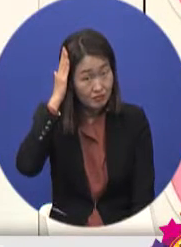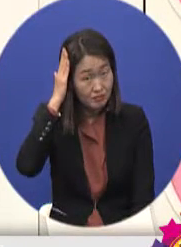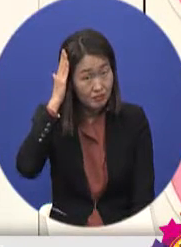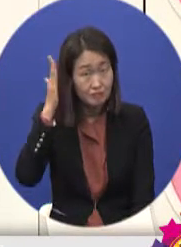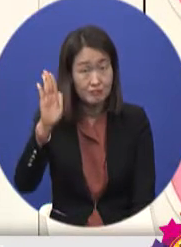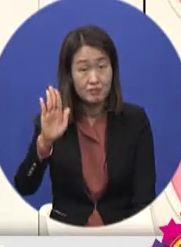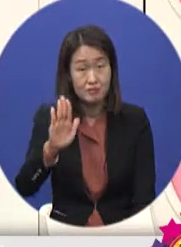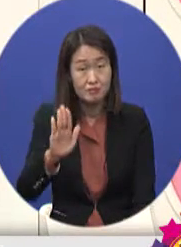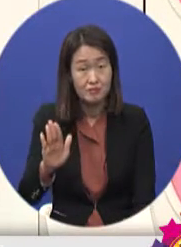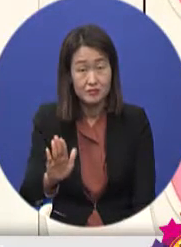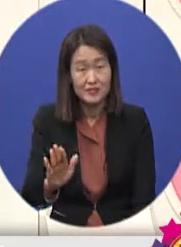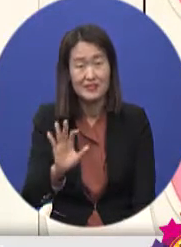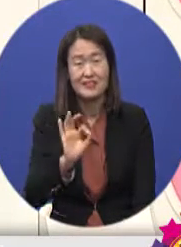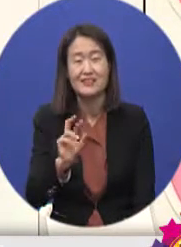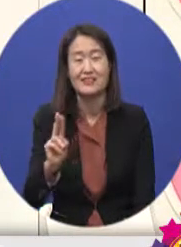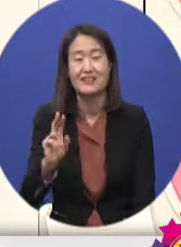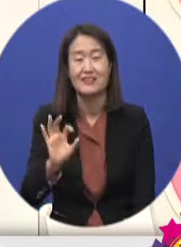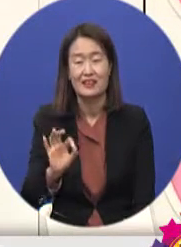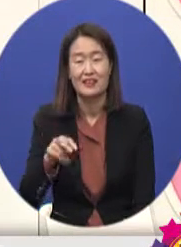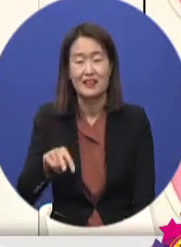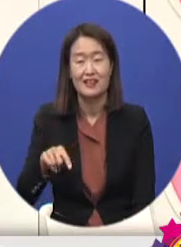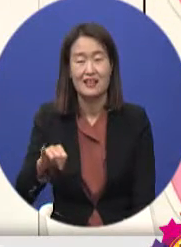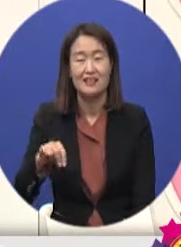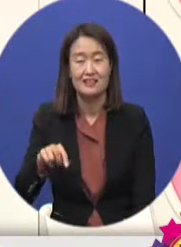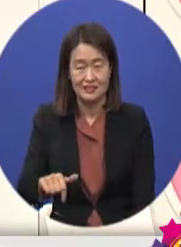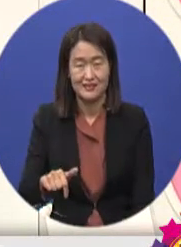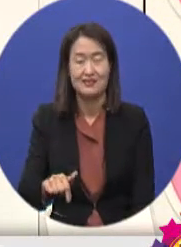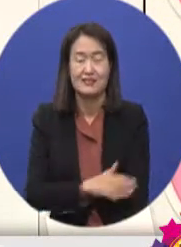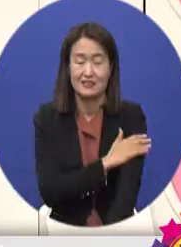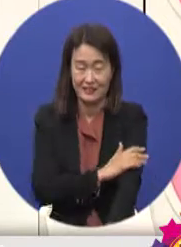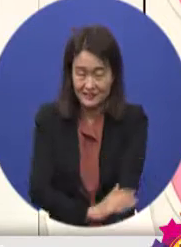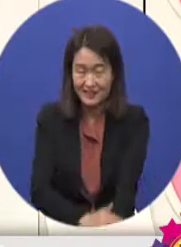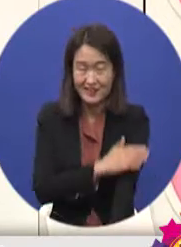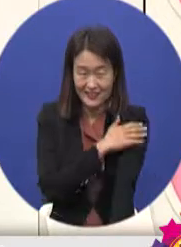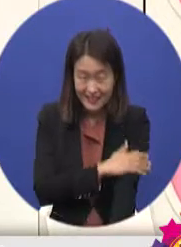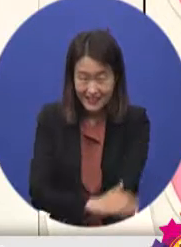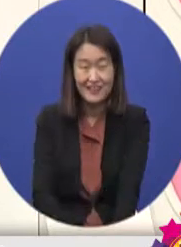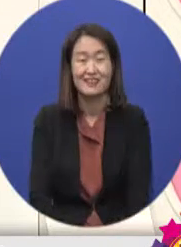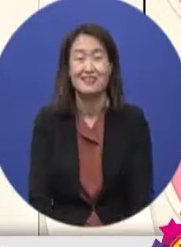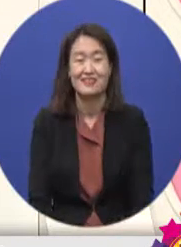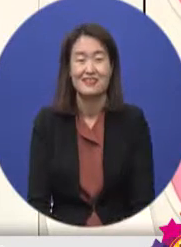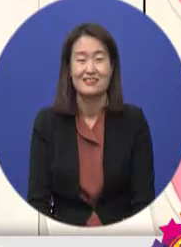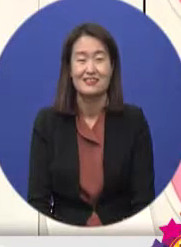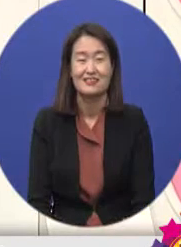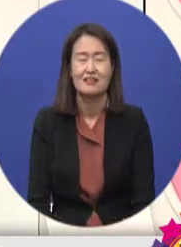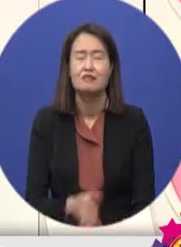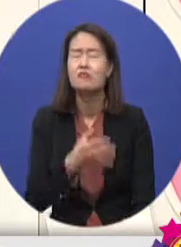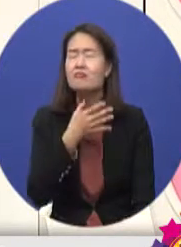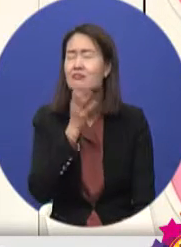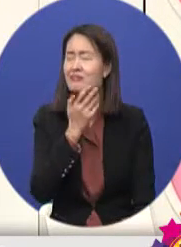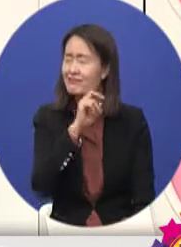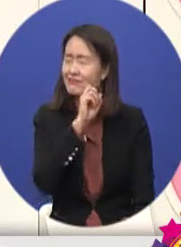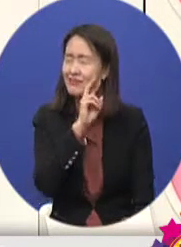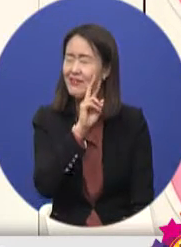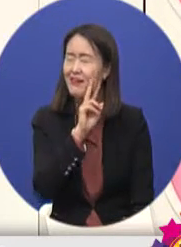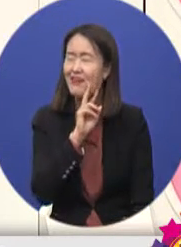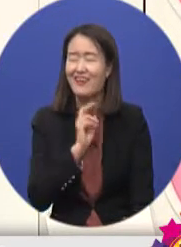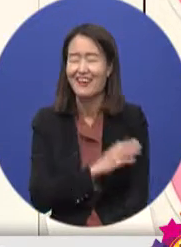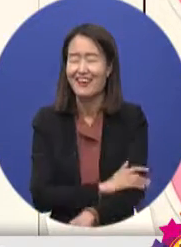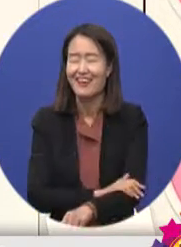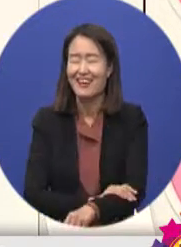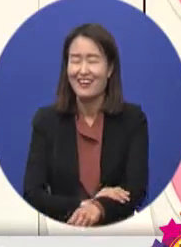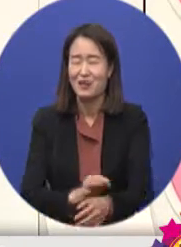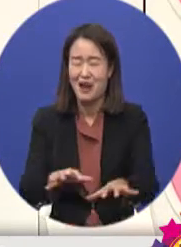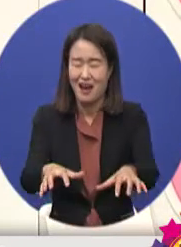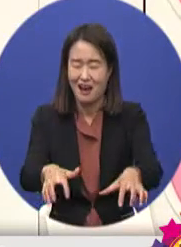그러지? 미역 양식이요. 아, 양식. 예. 미역 양식 많이 하셔서 예. 노후를 편히 사시고 돈 많이